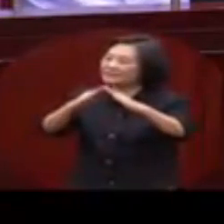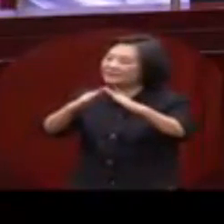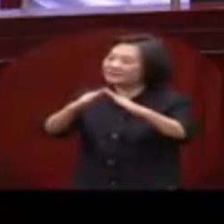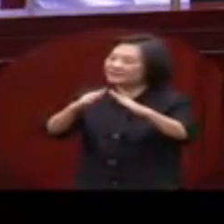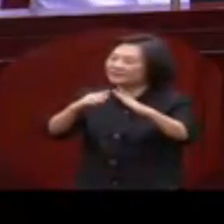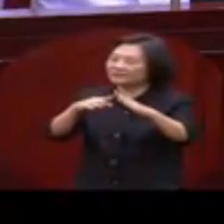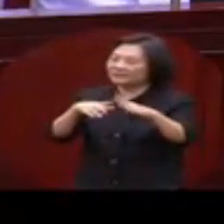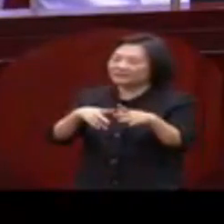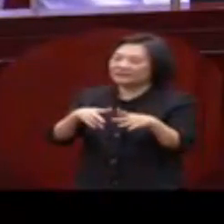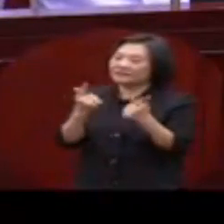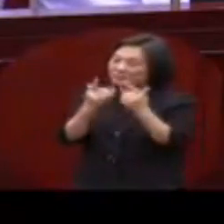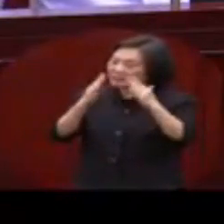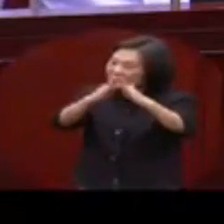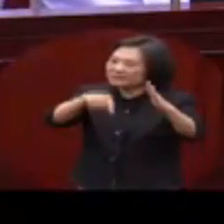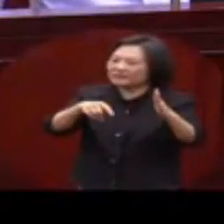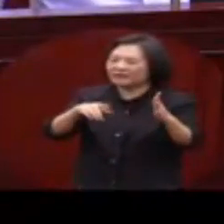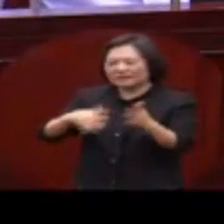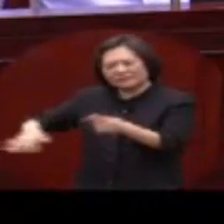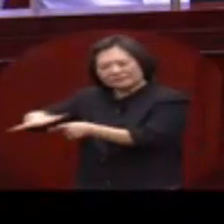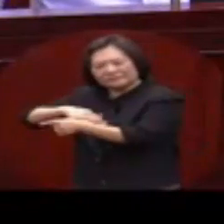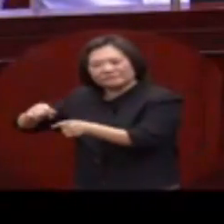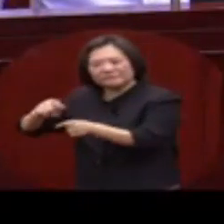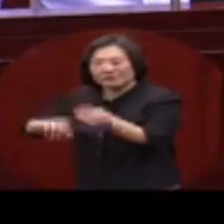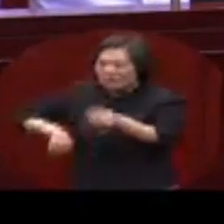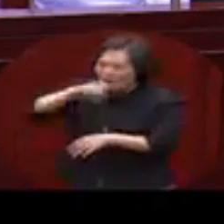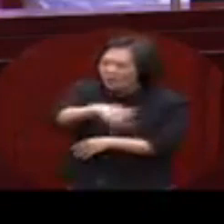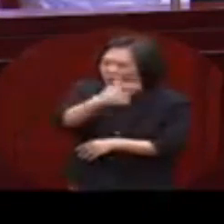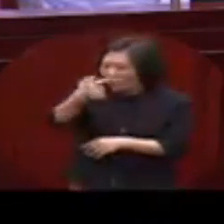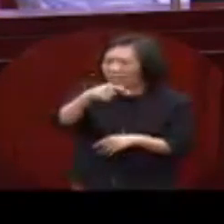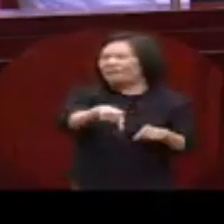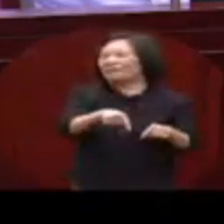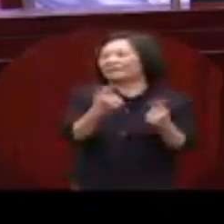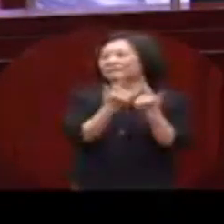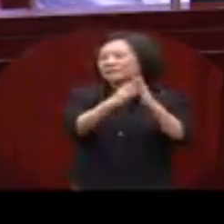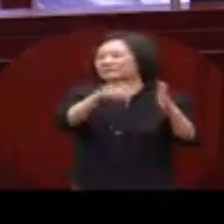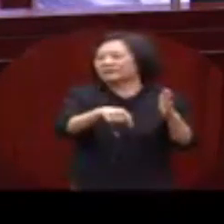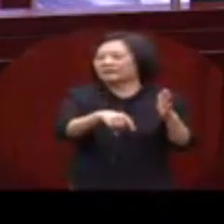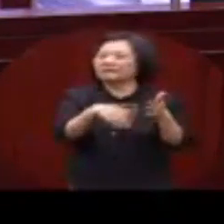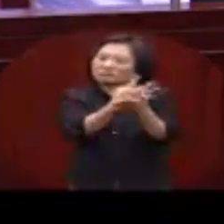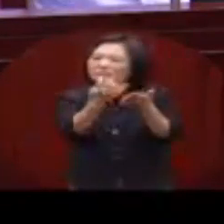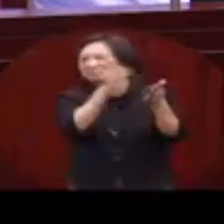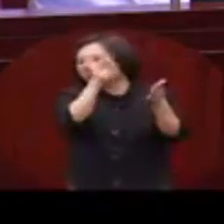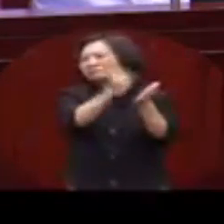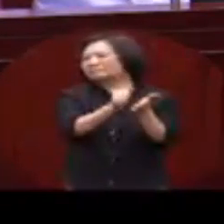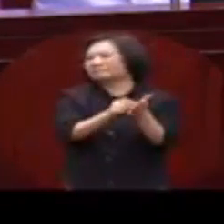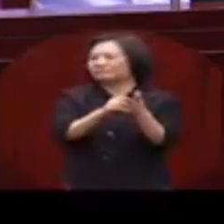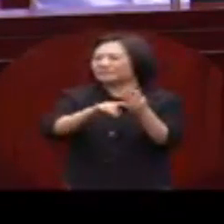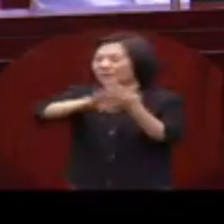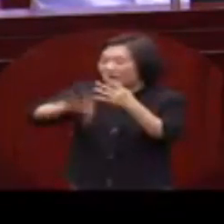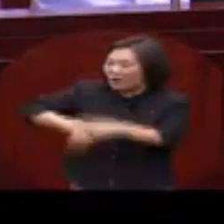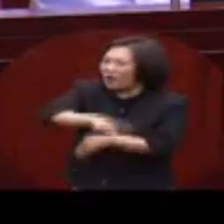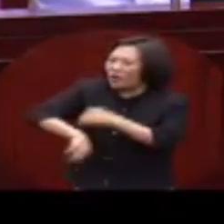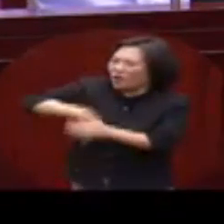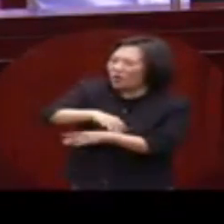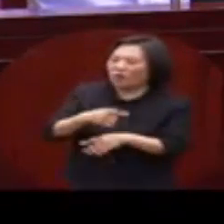其实台北市还是全台湾外资投资最多的地方，因为市场从数字会说明一切。你看那个投资金额，你知道？